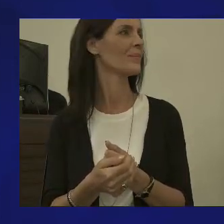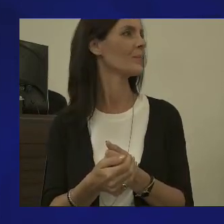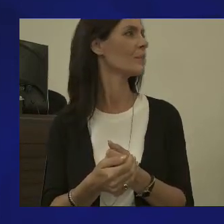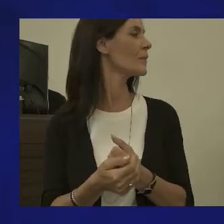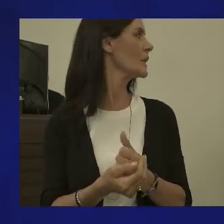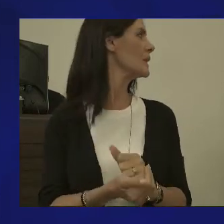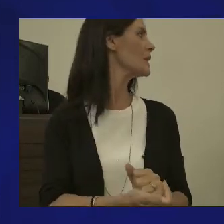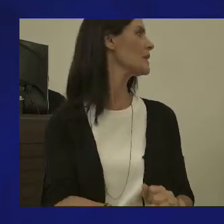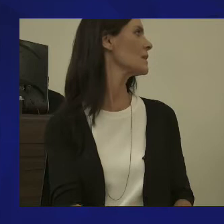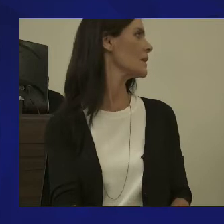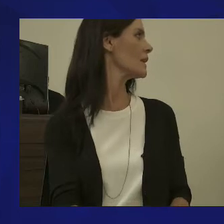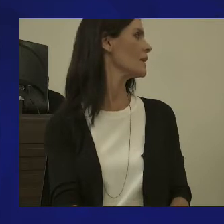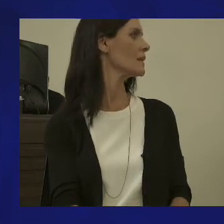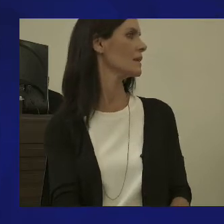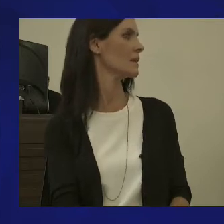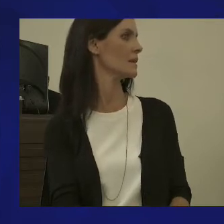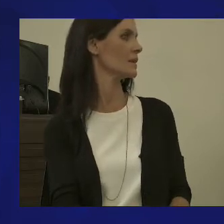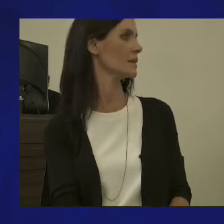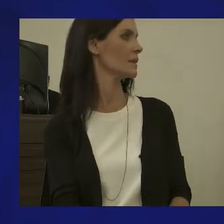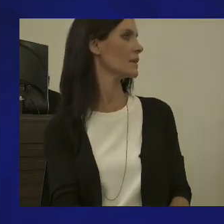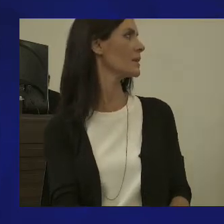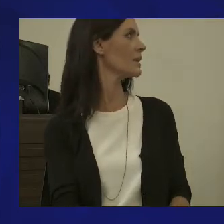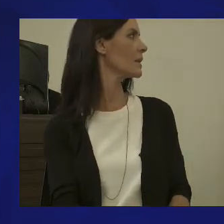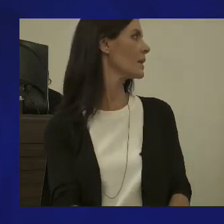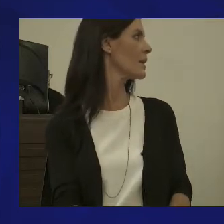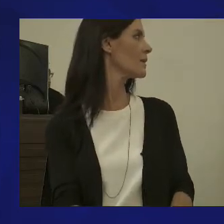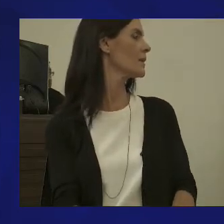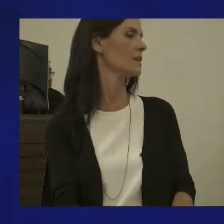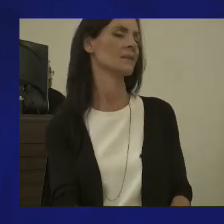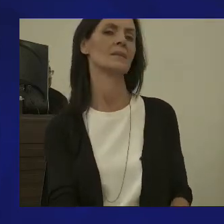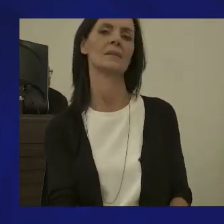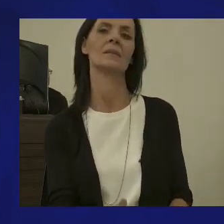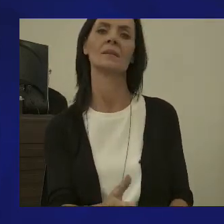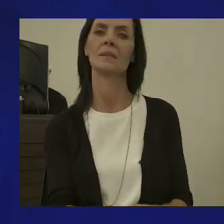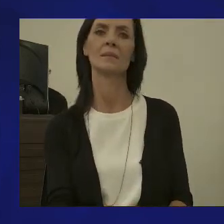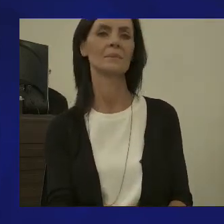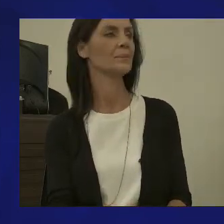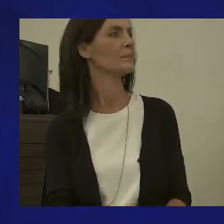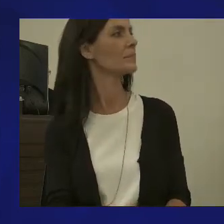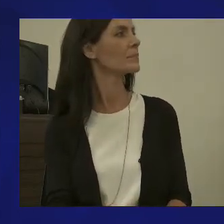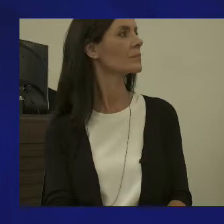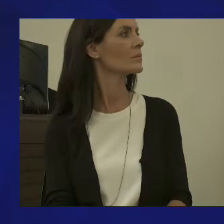רגע, טעיתי. אריאל, הסדר יהיה אריאל, בכלכן המסתייג.